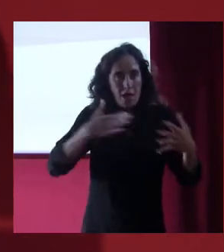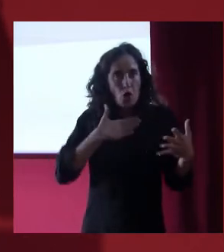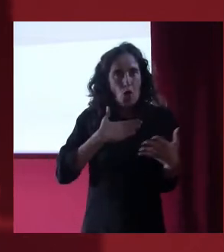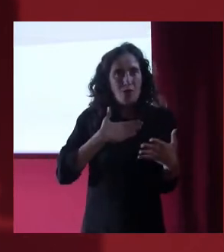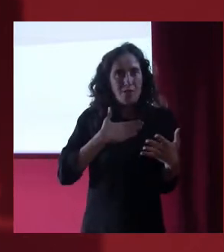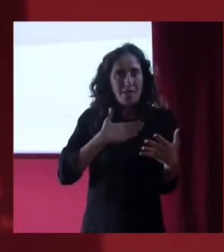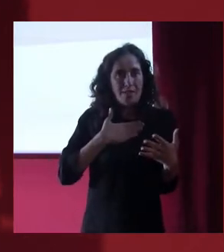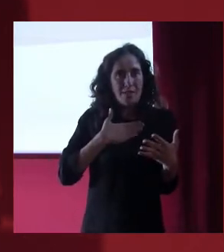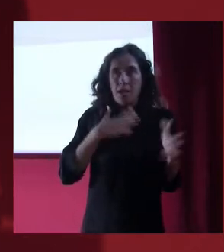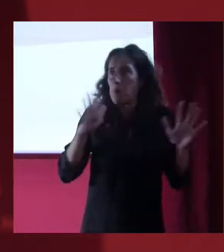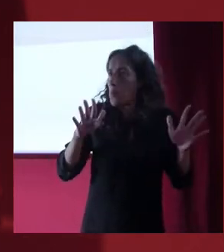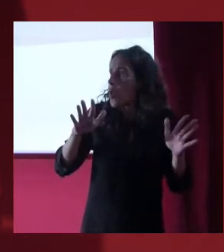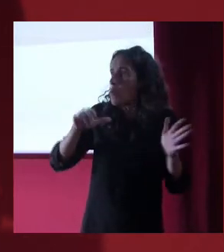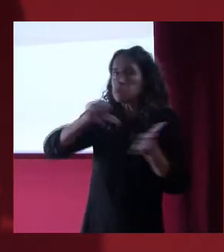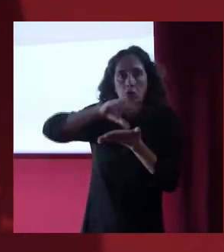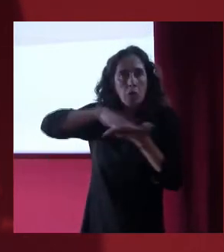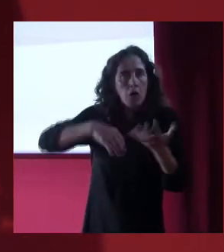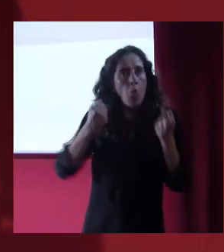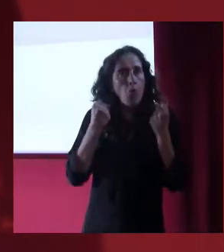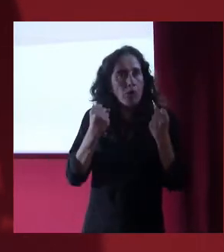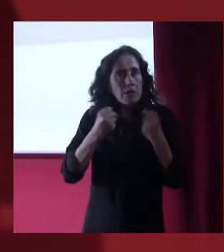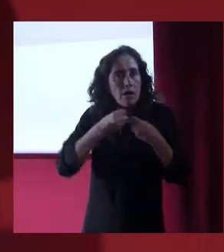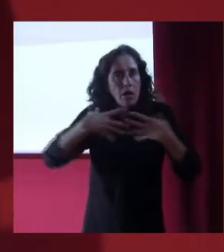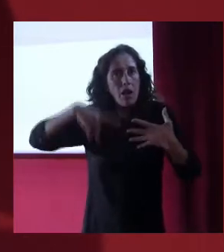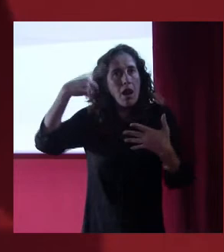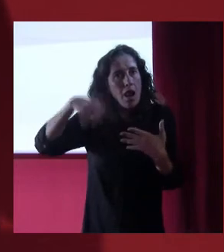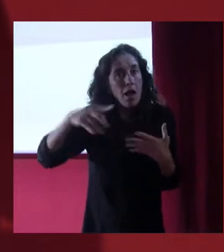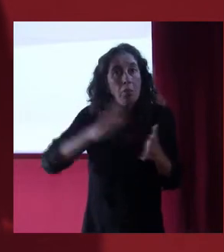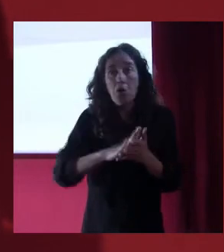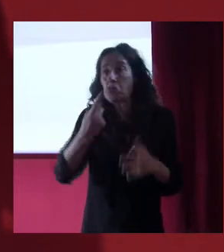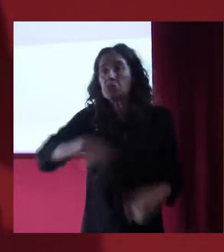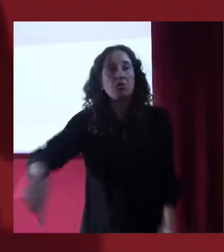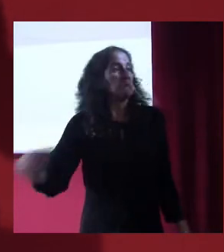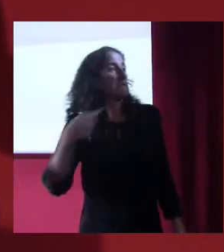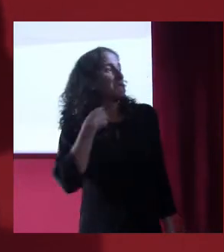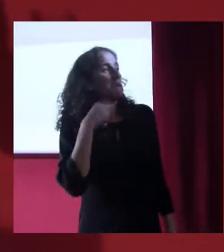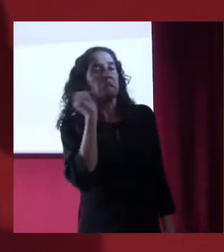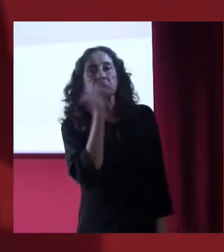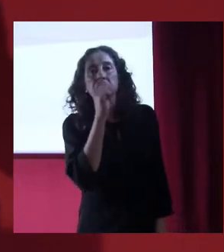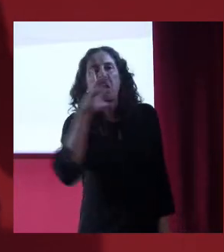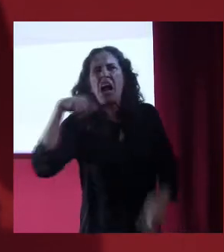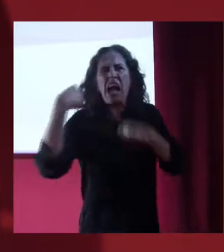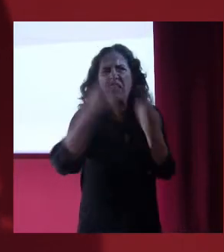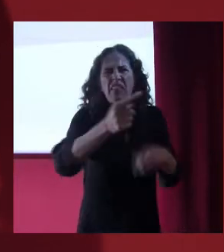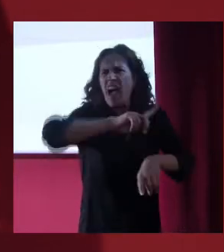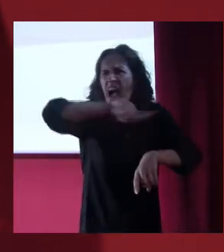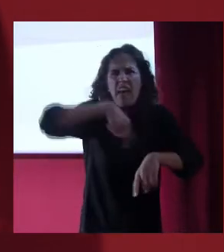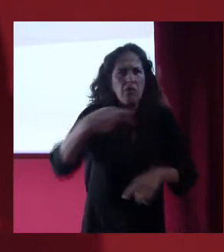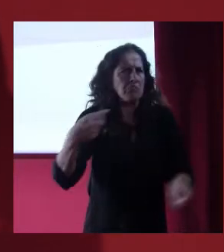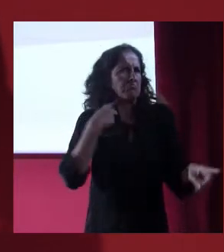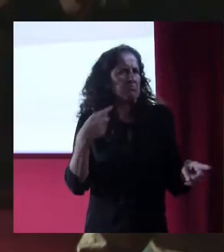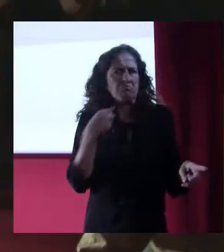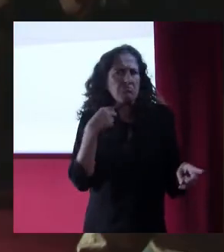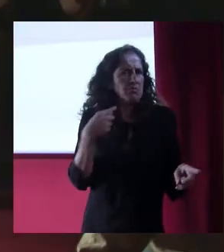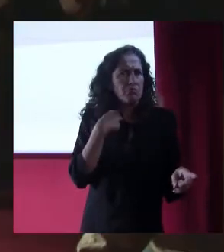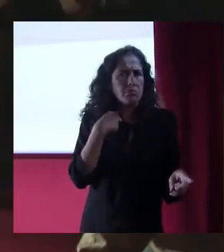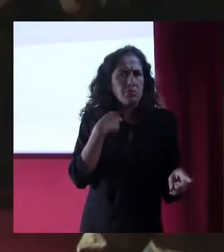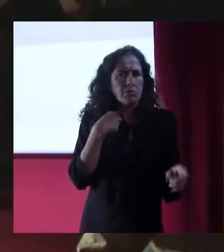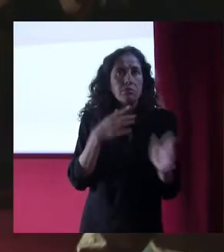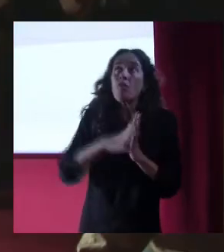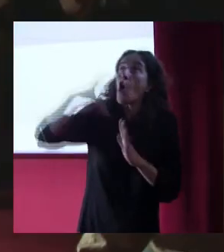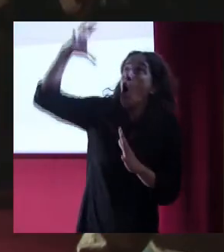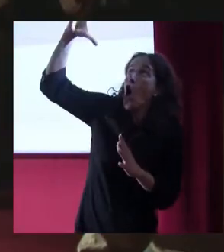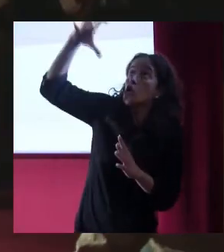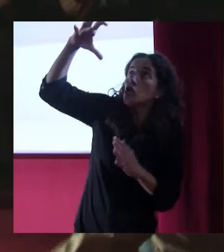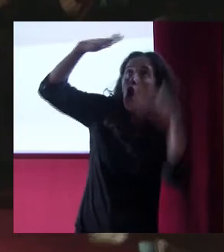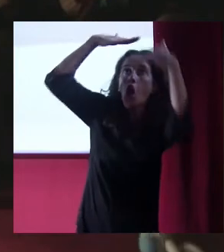Malgrat que Barcelona té un gran potencial energètic, però l'estem deixant perdre cada dia, cada hora que passa. El sol i